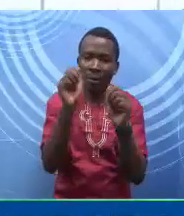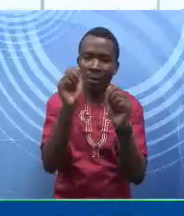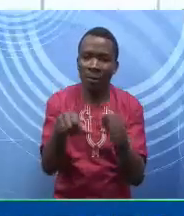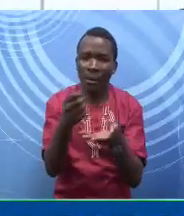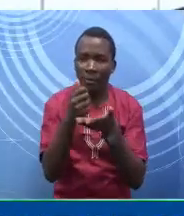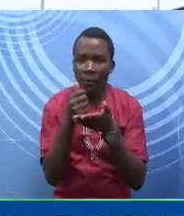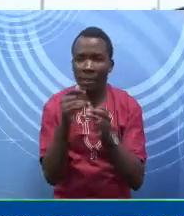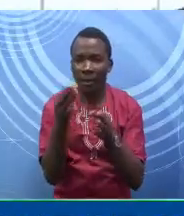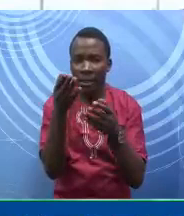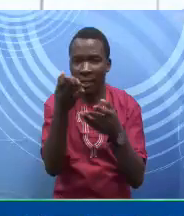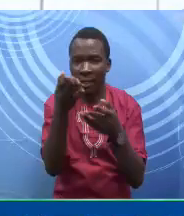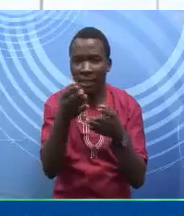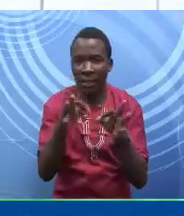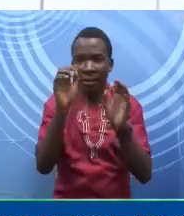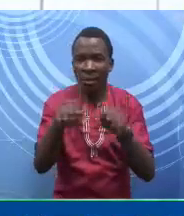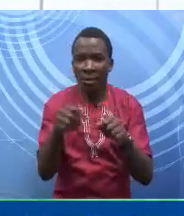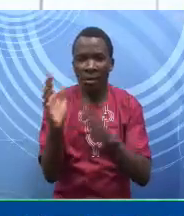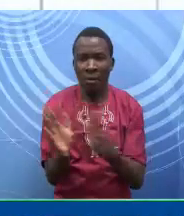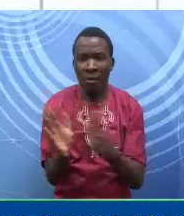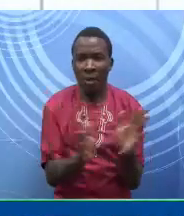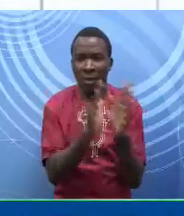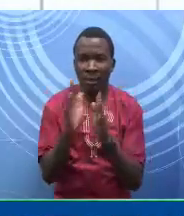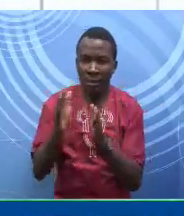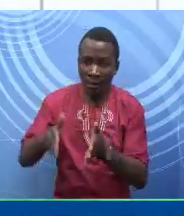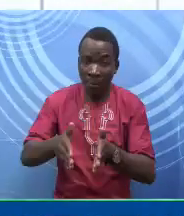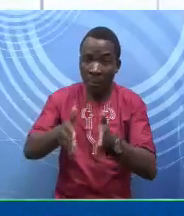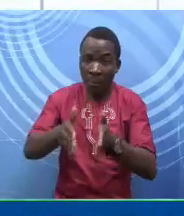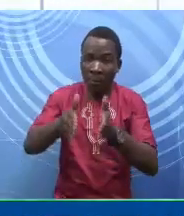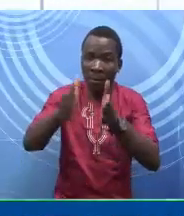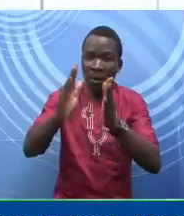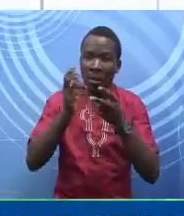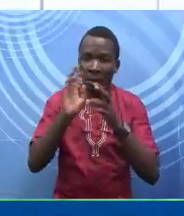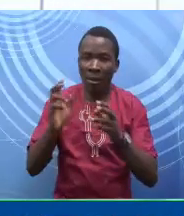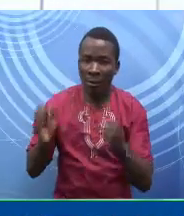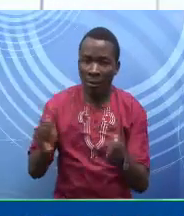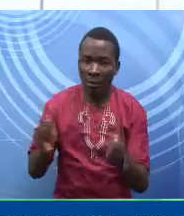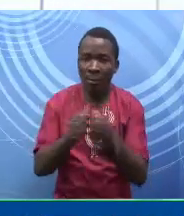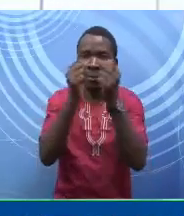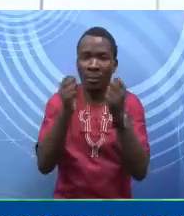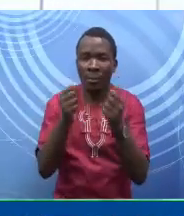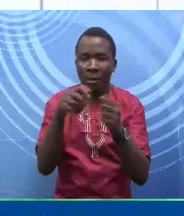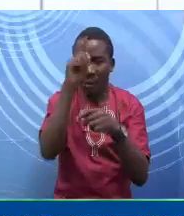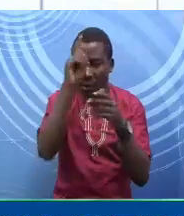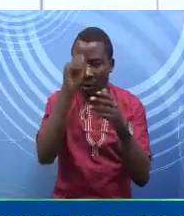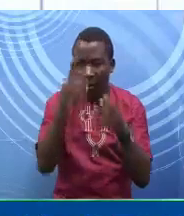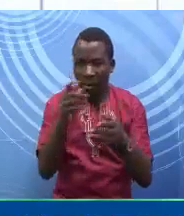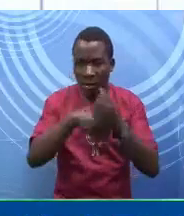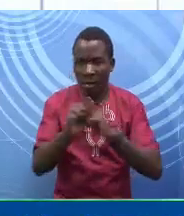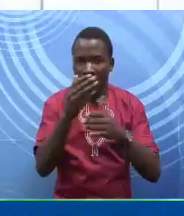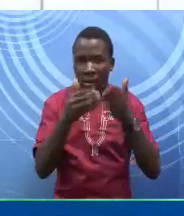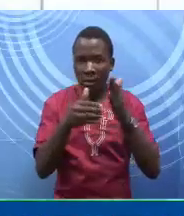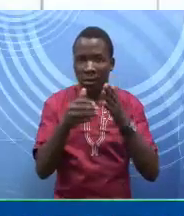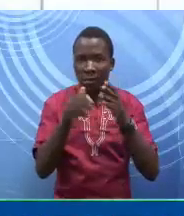badufasha niba hari igishoboka aho bateganyije rigore bakabona ko bizagonga abaturage ibikorwa remezo bashobora